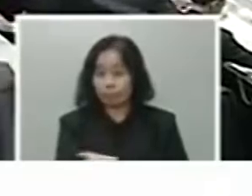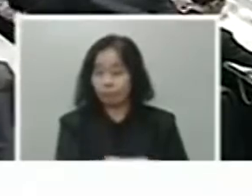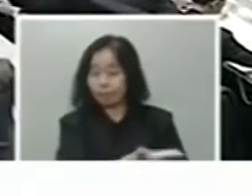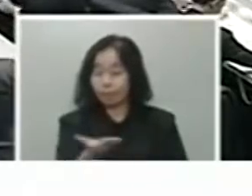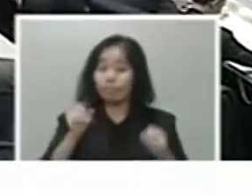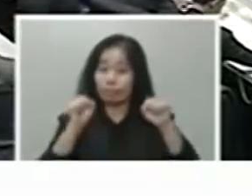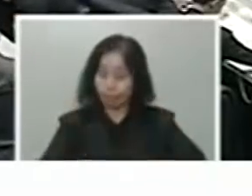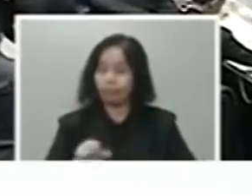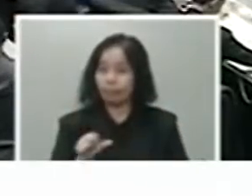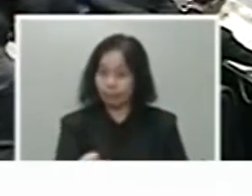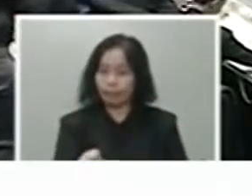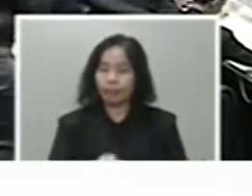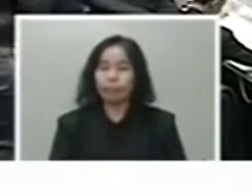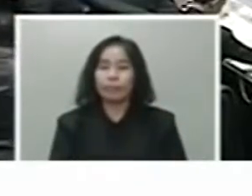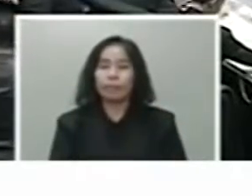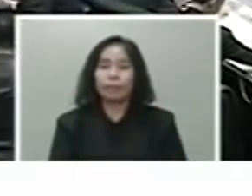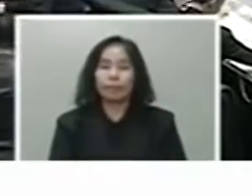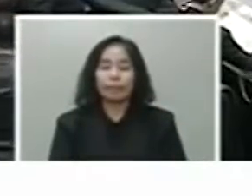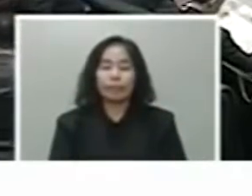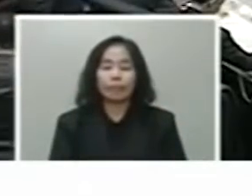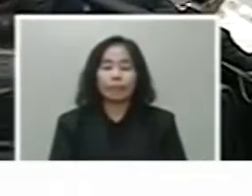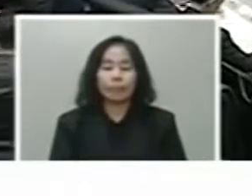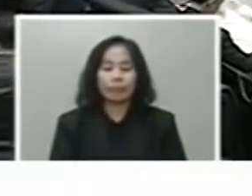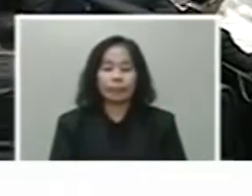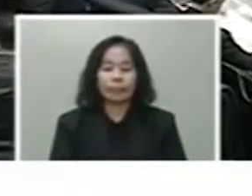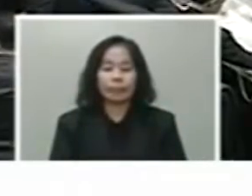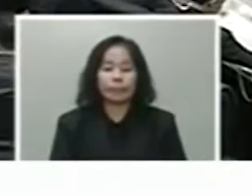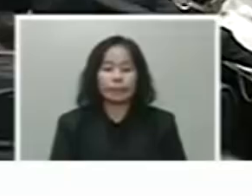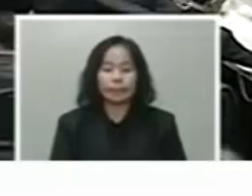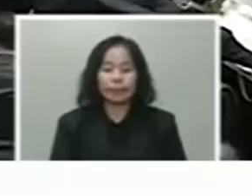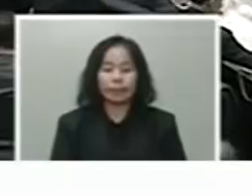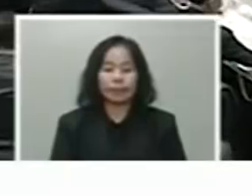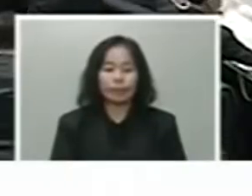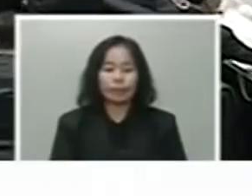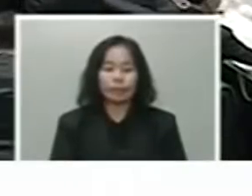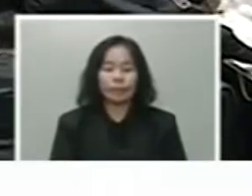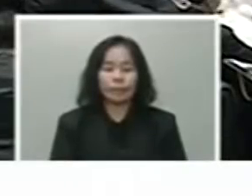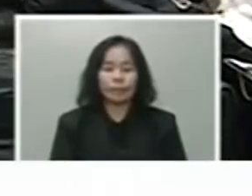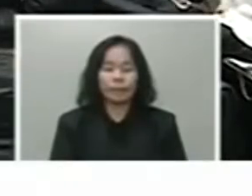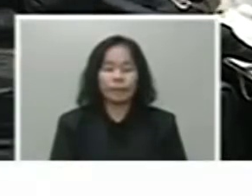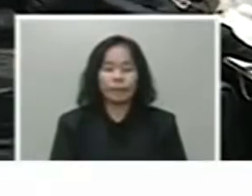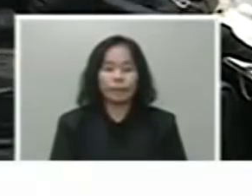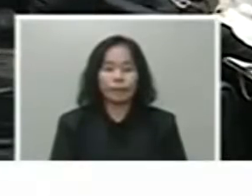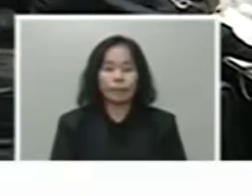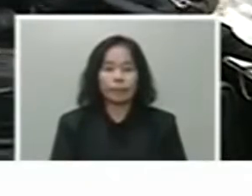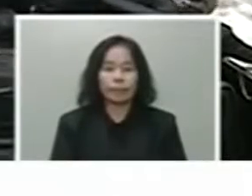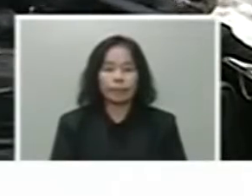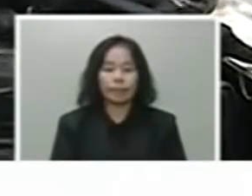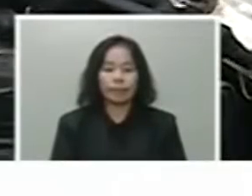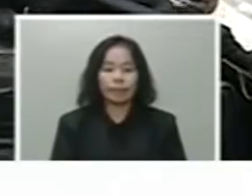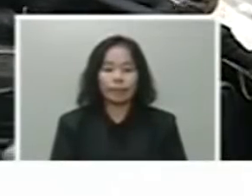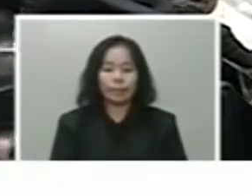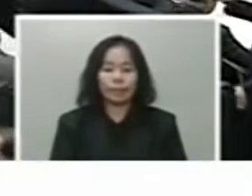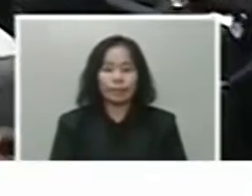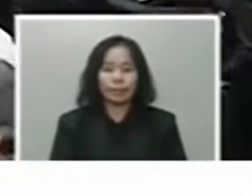ฐานที่ไม่ดีในรัฐสภามองว่าผู้เป็นประธานสภาเนี่ยใช้อำนาจตีความที่เป็นประโยชน์กับรัฐบาลมากกว่าฝ่ายค้